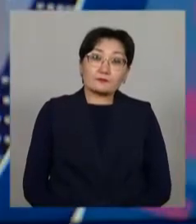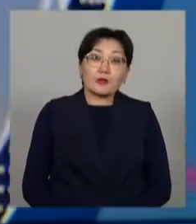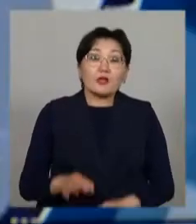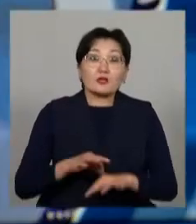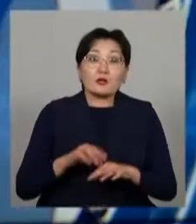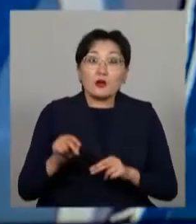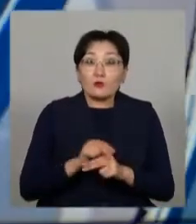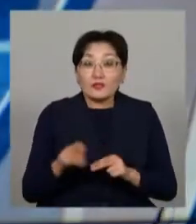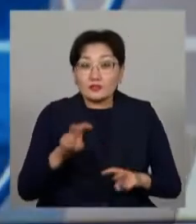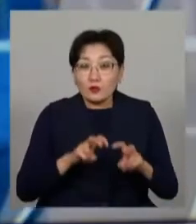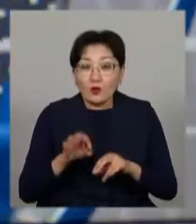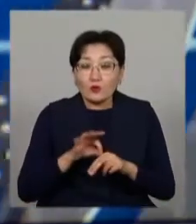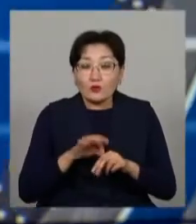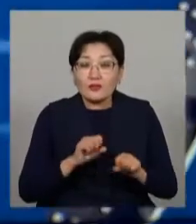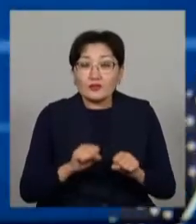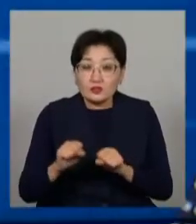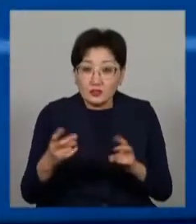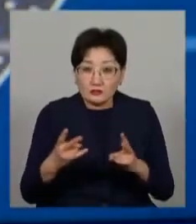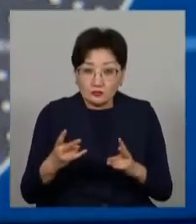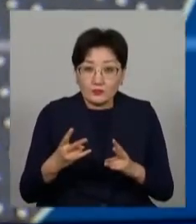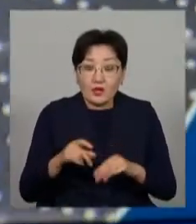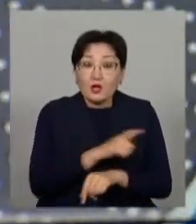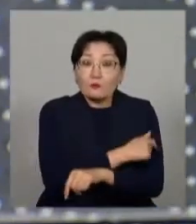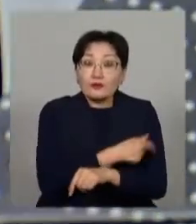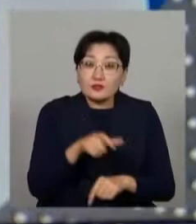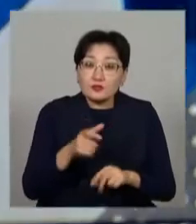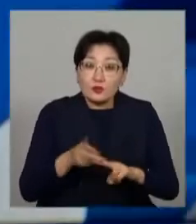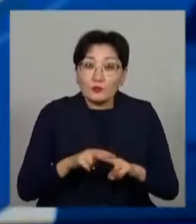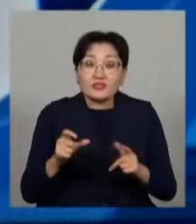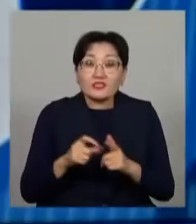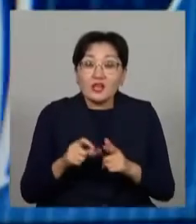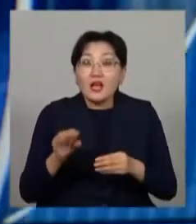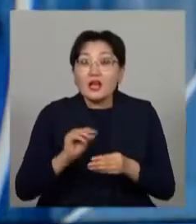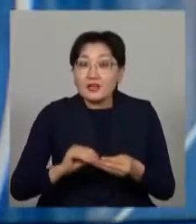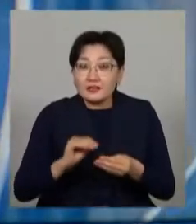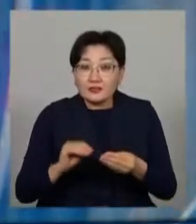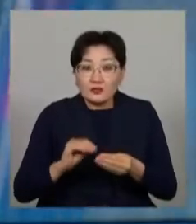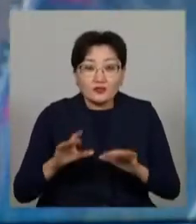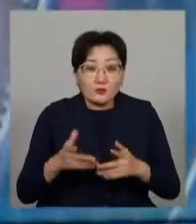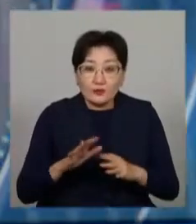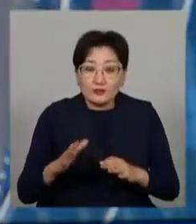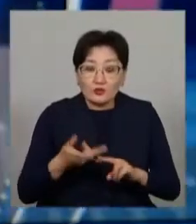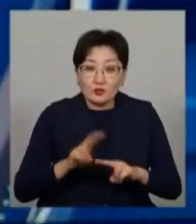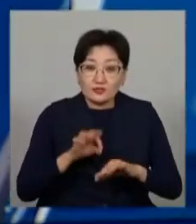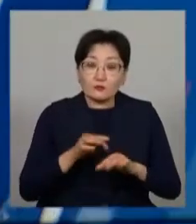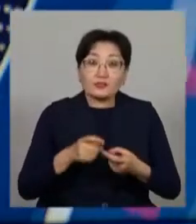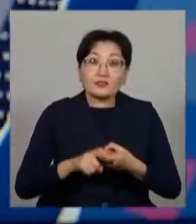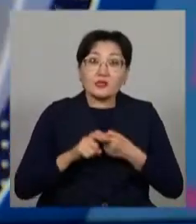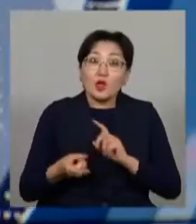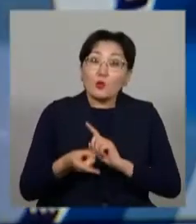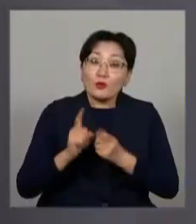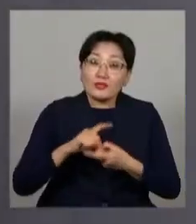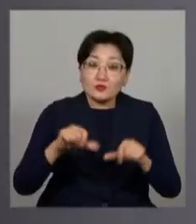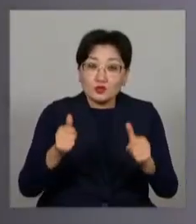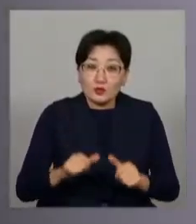Ауырып еміздегенше ауырмайтын амал қарастырған абзал. Дәргерлер бұл сөз тіркесін қайталаудан жалықпаймыз дейді. Өйткені COVID-19-ның мутацияланған